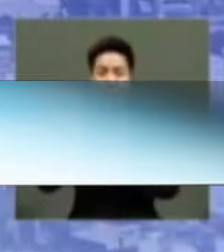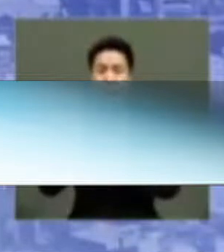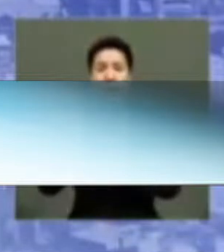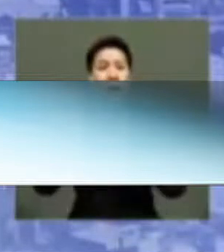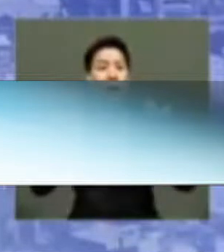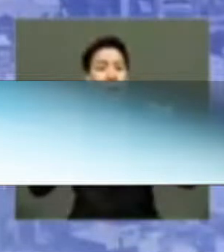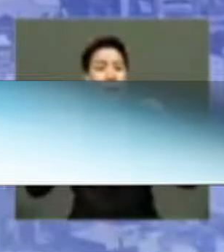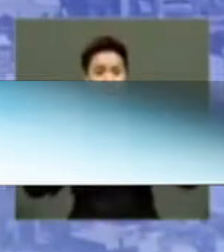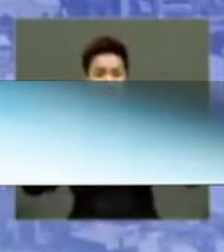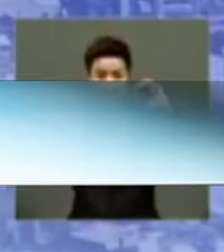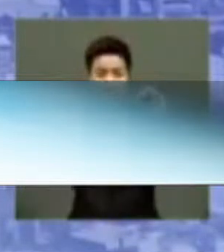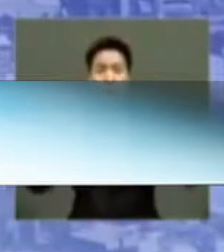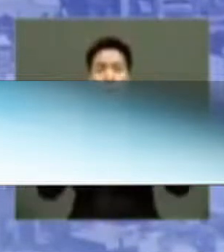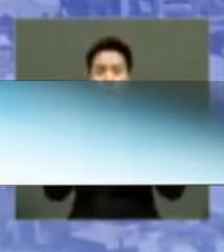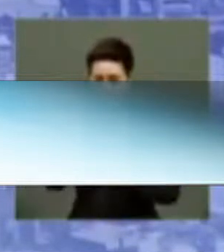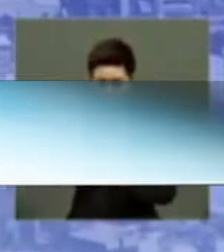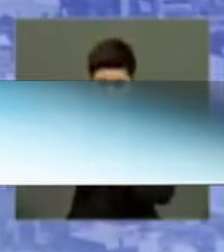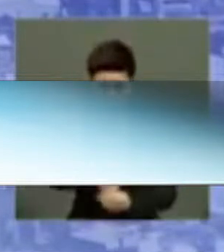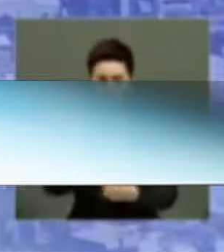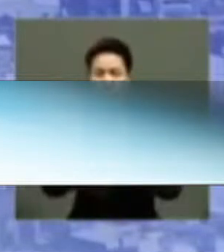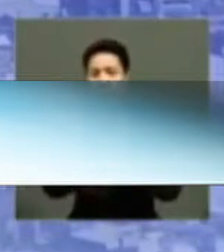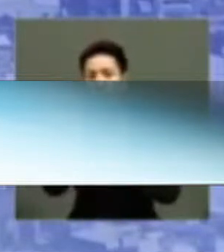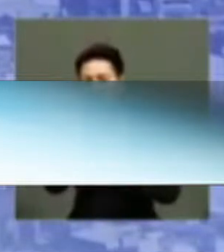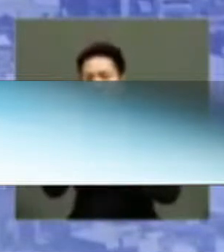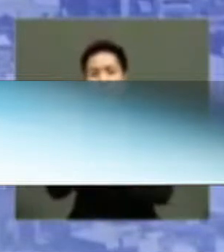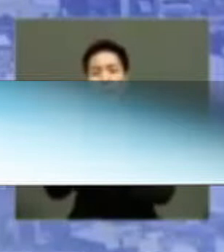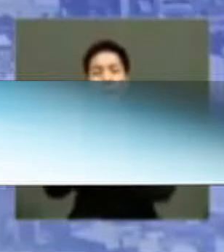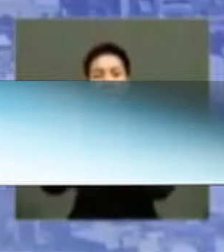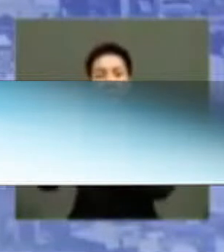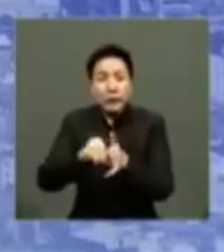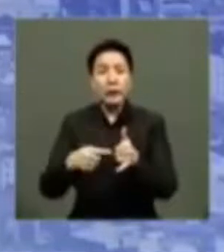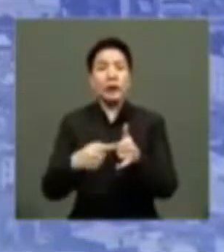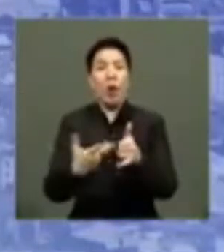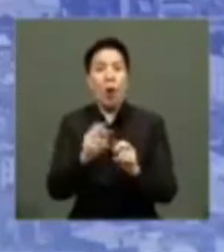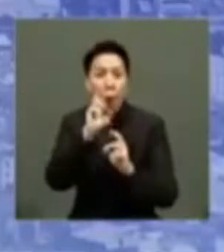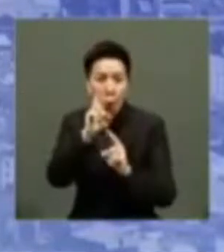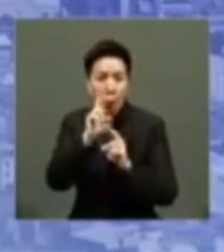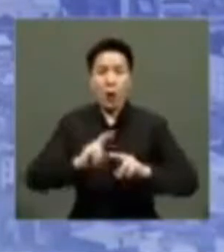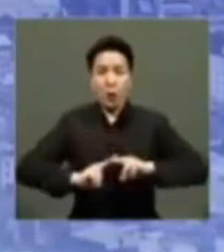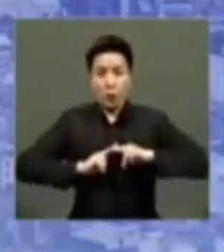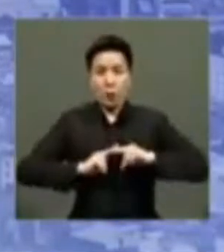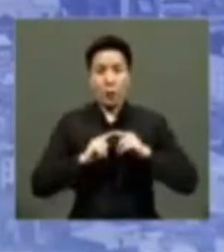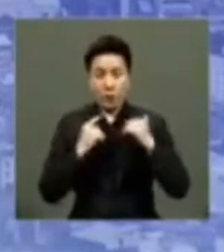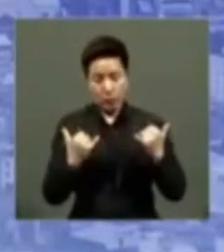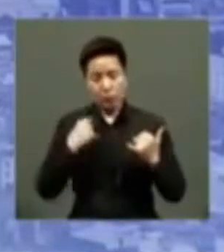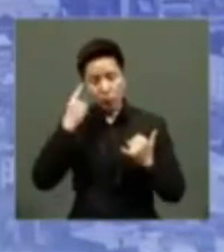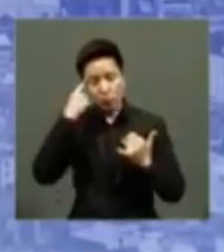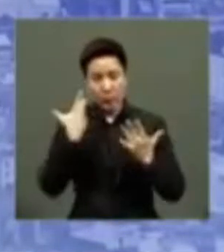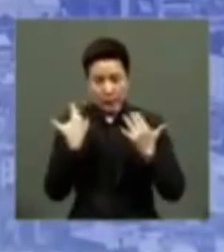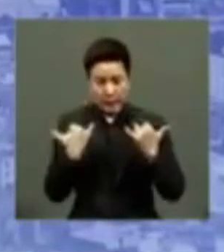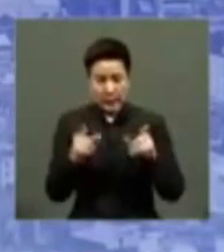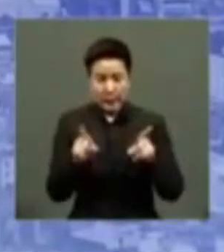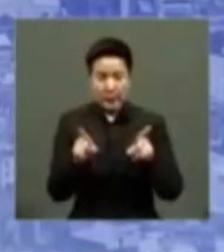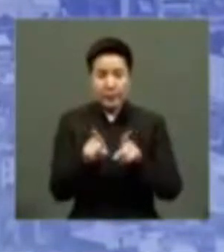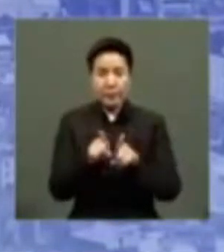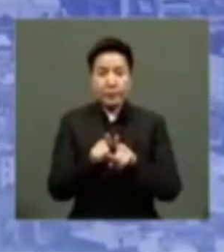ดังกล่าวมีความเสี่ยงสูงมากซึ่งในวันที่27ธันวาคมคณะผู้บริหารระดับสูงของกระทรวงสาธารณสุขได้เดินทาง